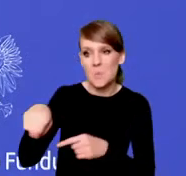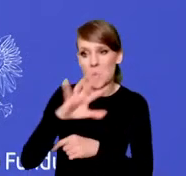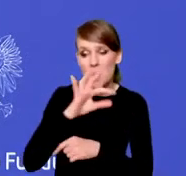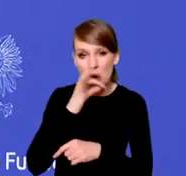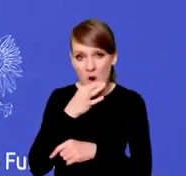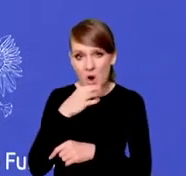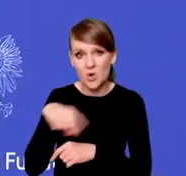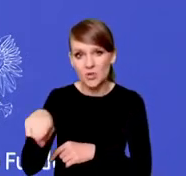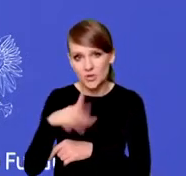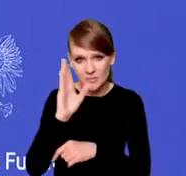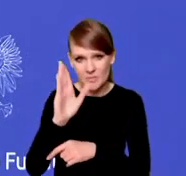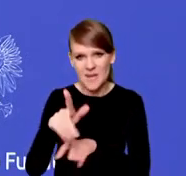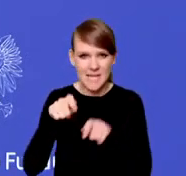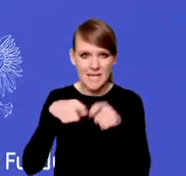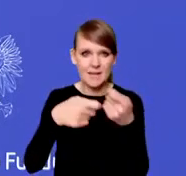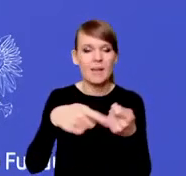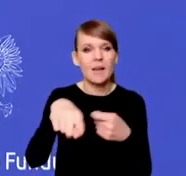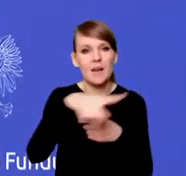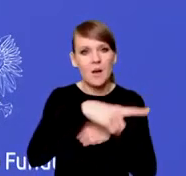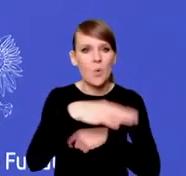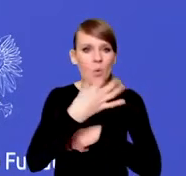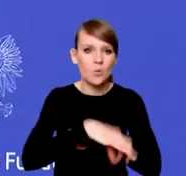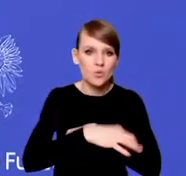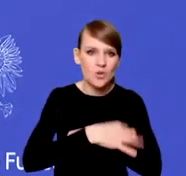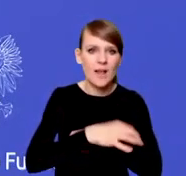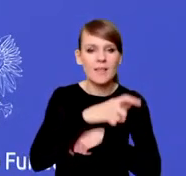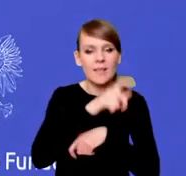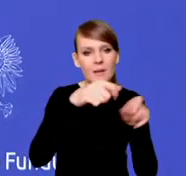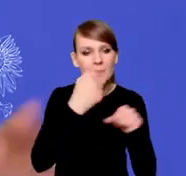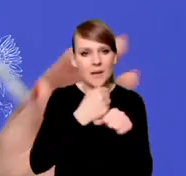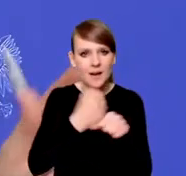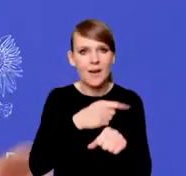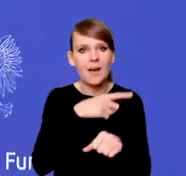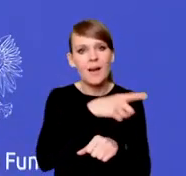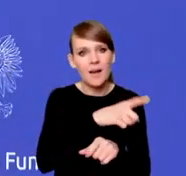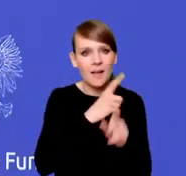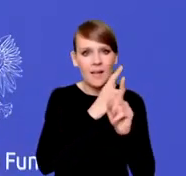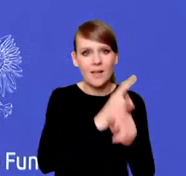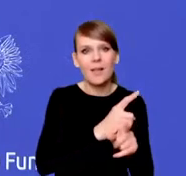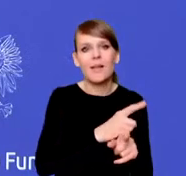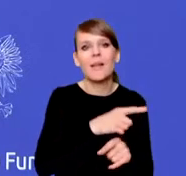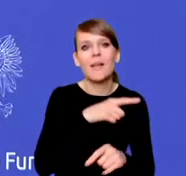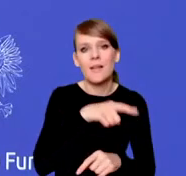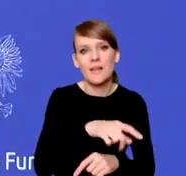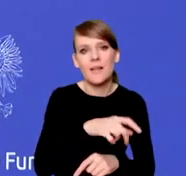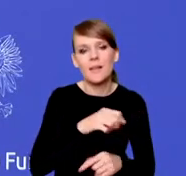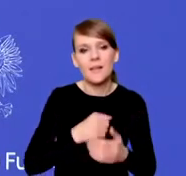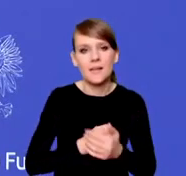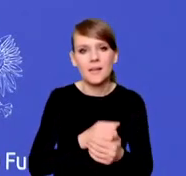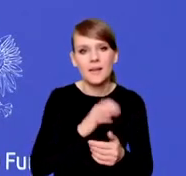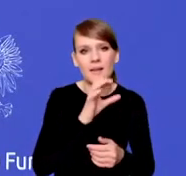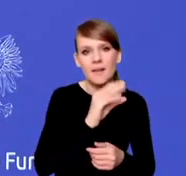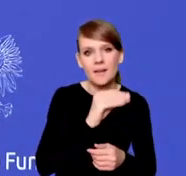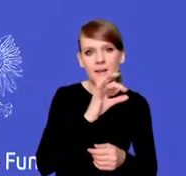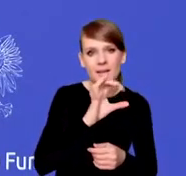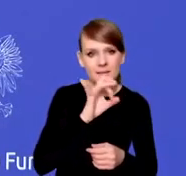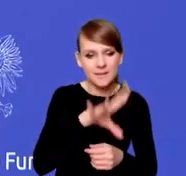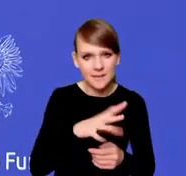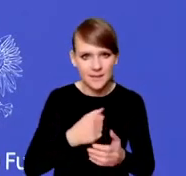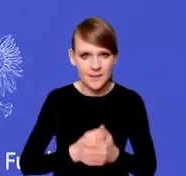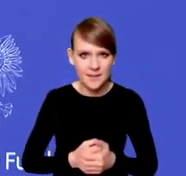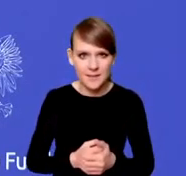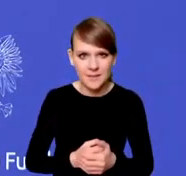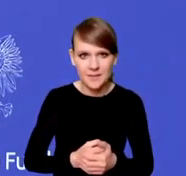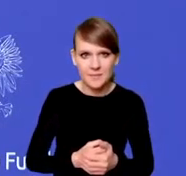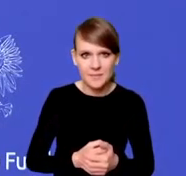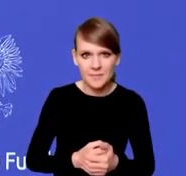jej pracownikach działanie zgodne z ESG, czyli z tym założeniem Environment, Social